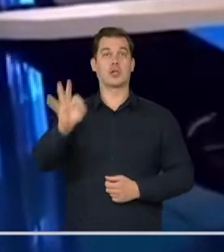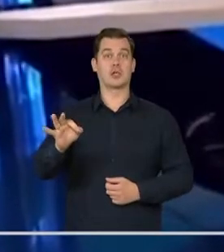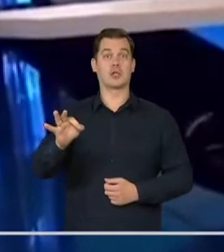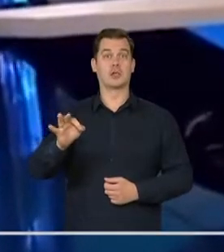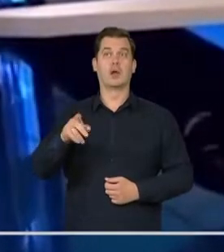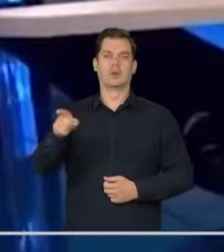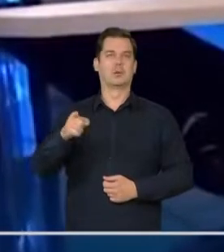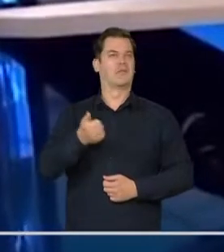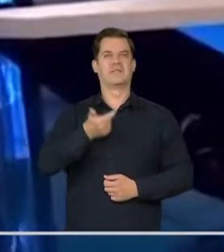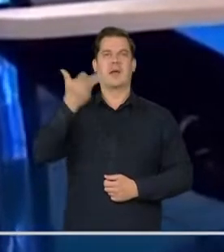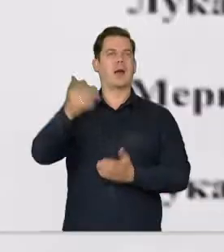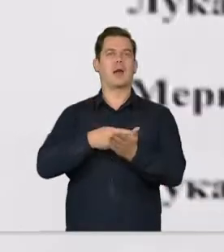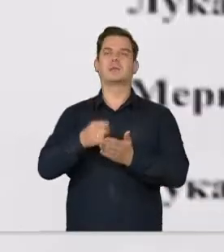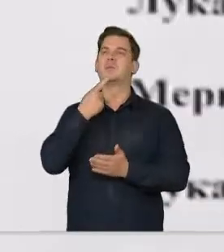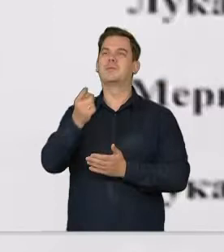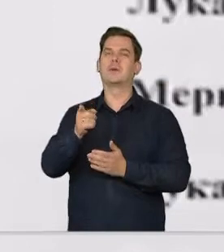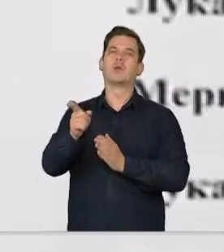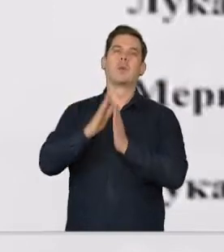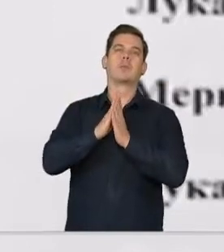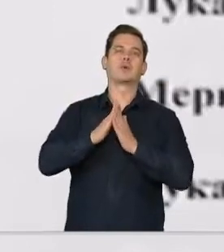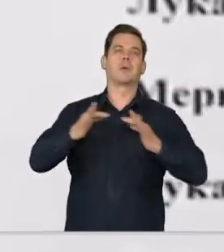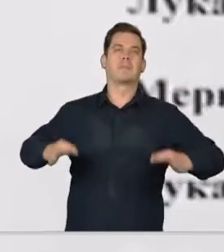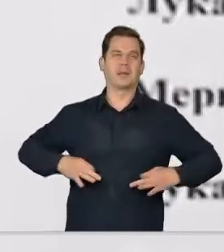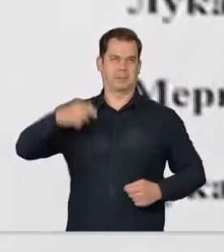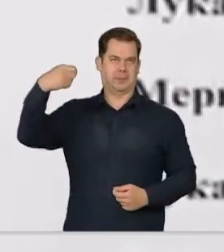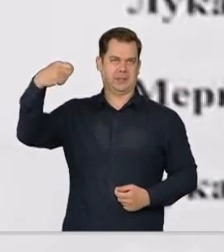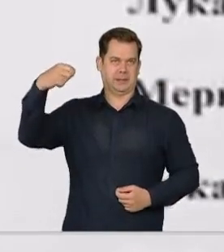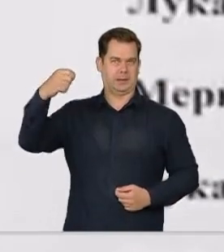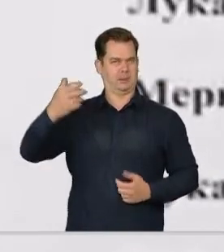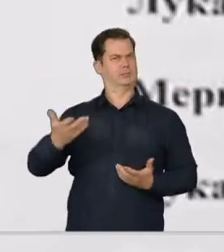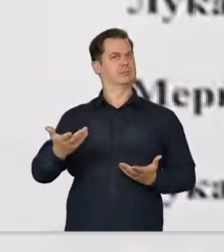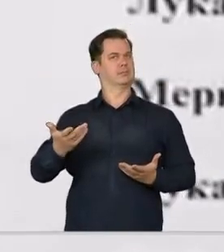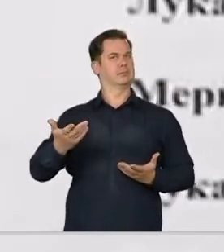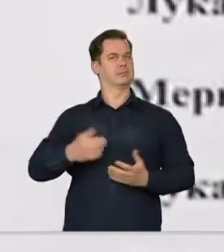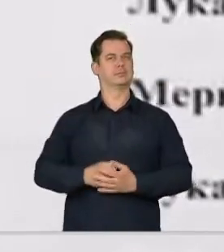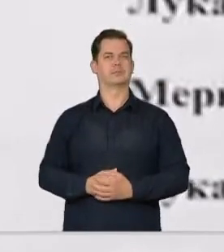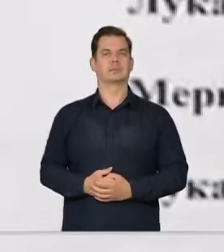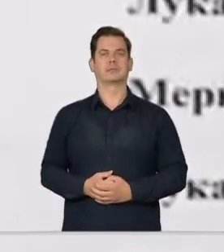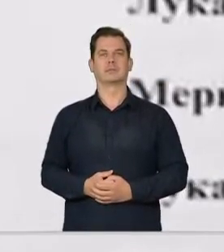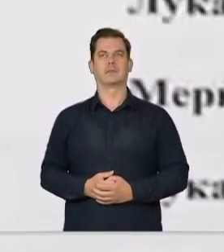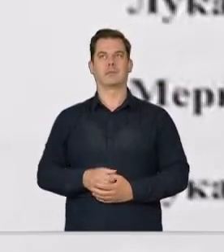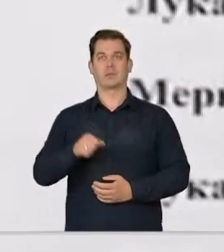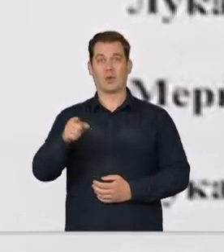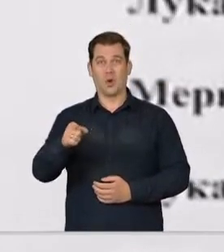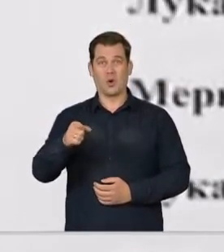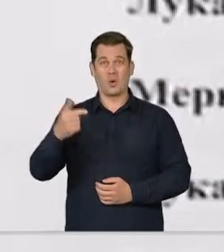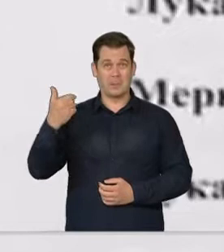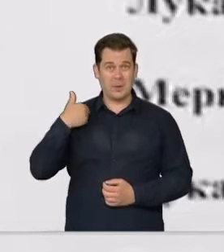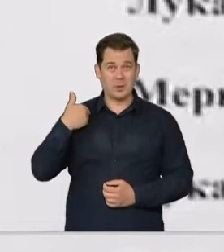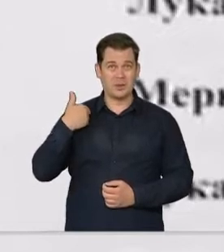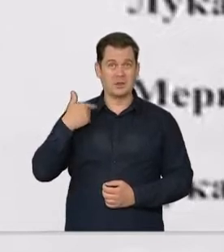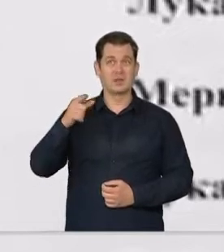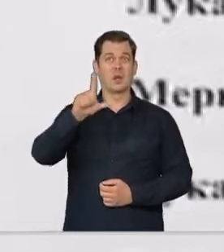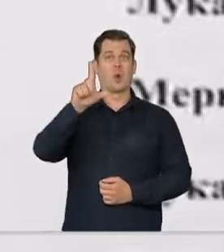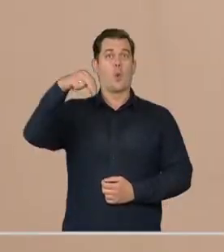media, wielokrotnie zwracała się do dyktatora słowami panie prezydencie. Sam fakt, że